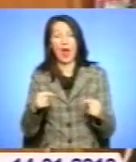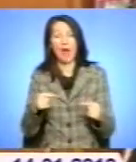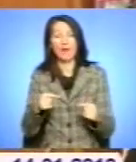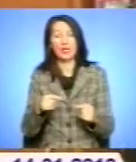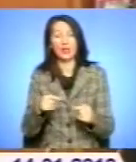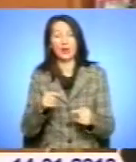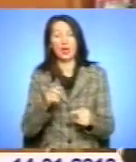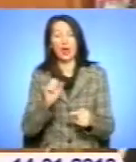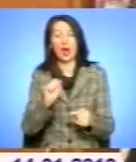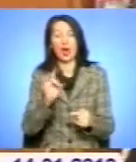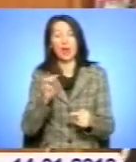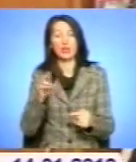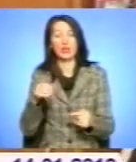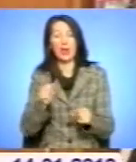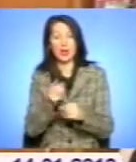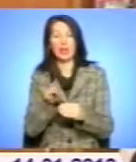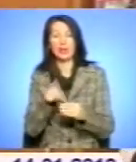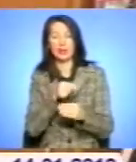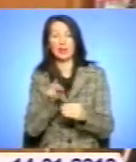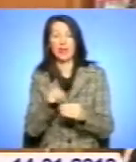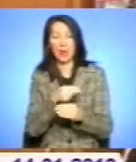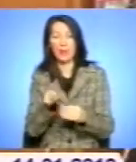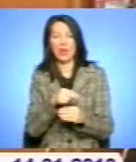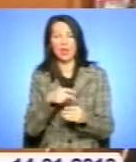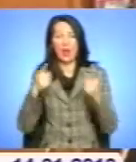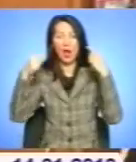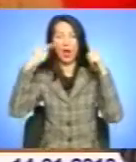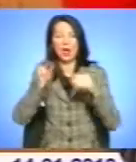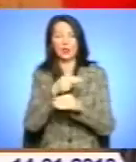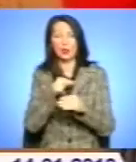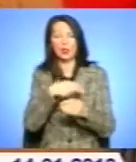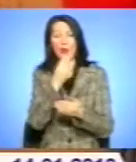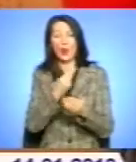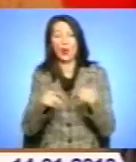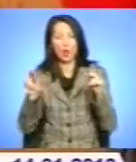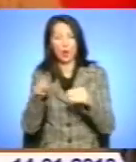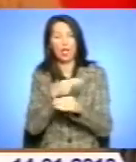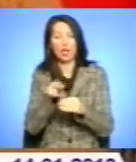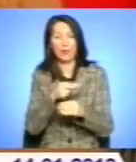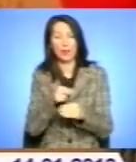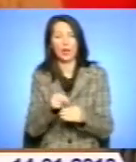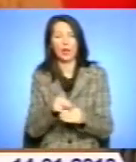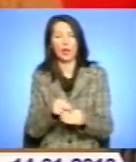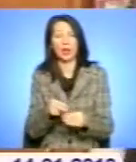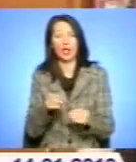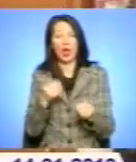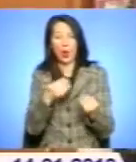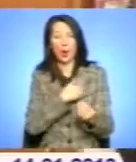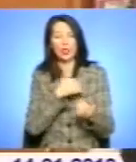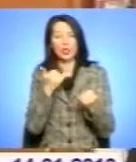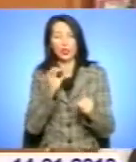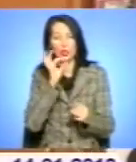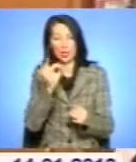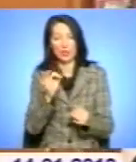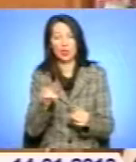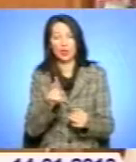це і піскова терапія, і каскотерапія, і кольоротерапія. Хочеться сказати сьогодні про те, що в